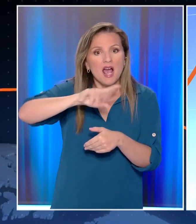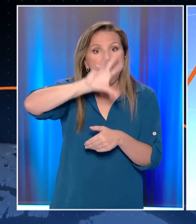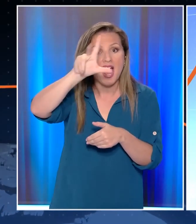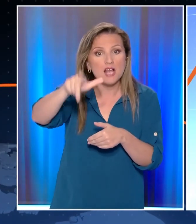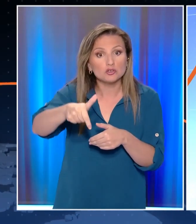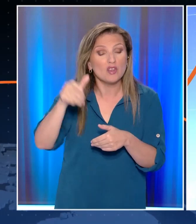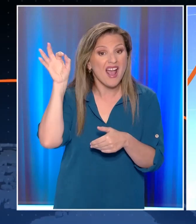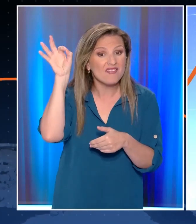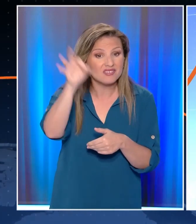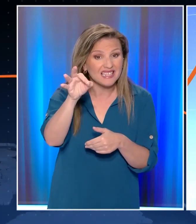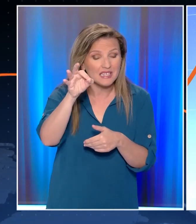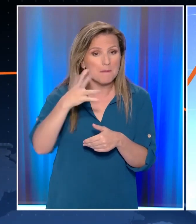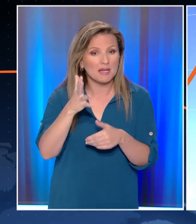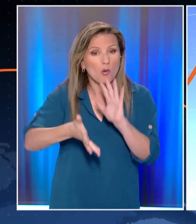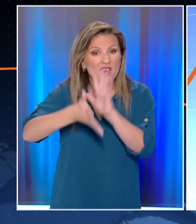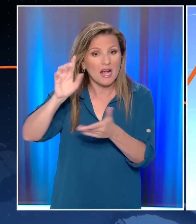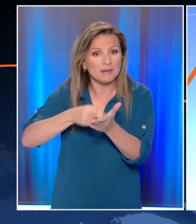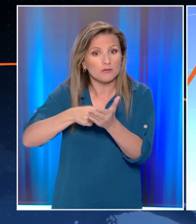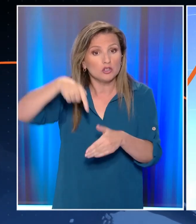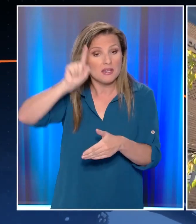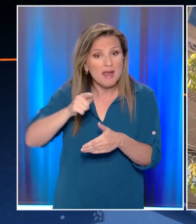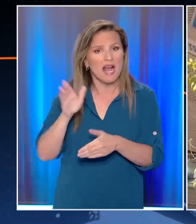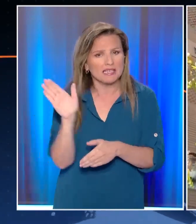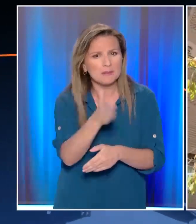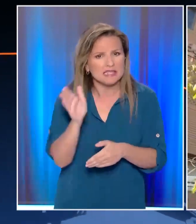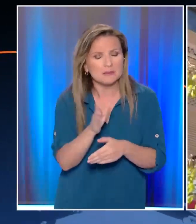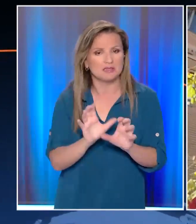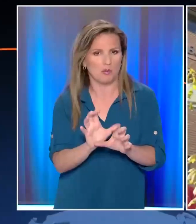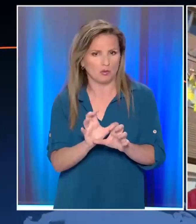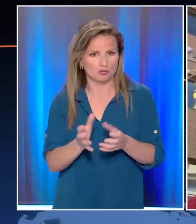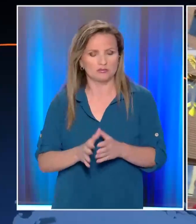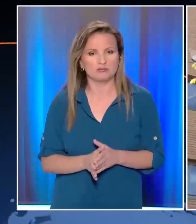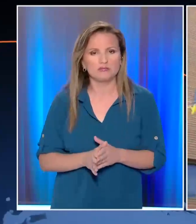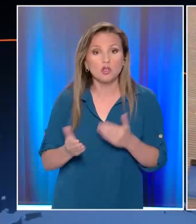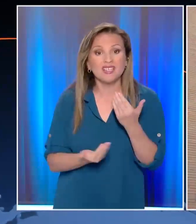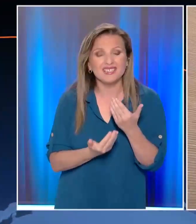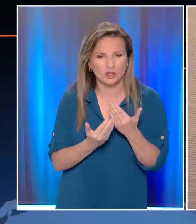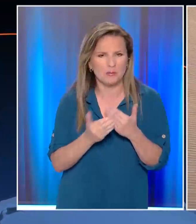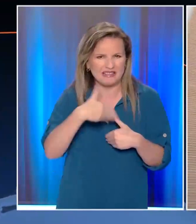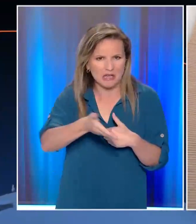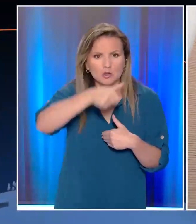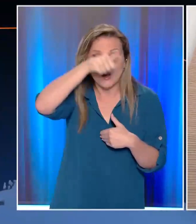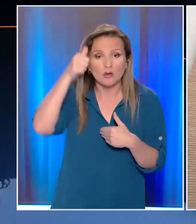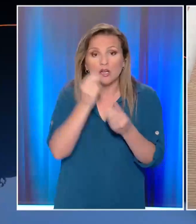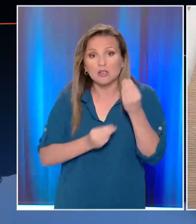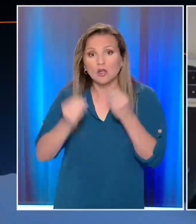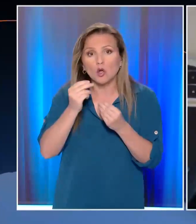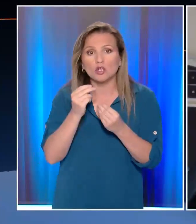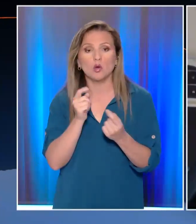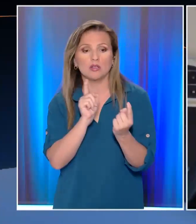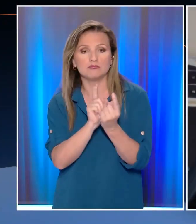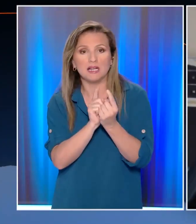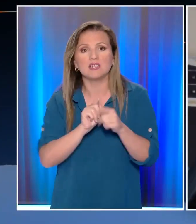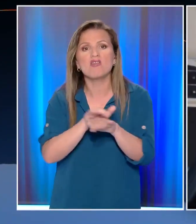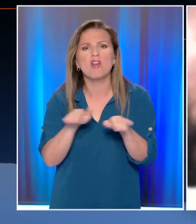που έφτασε στο σημείο να γίνεται περίπου 15 φορές την ημέρα. Τα πράγματα έγιναν χειρότερα το καλοκαίρι, όπως λέει ο 19χρονος, όταν βρισκόντουσαν μαζί